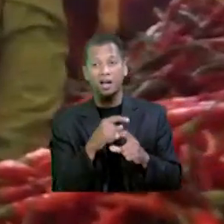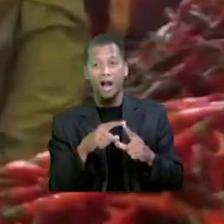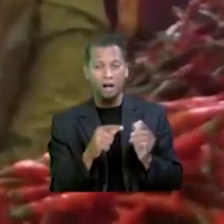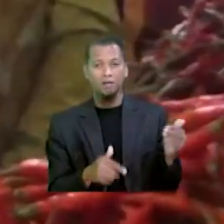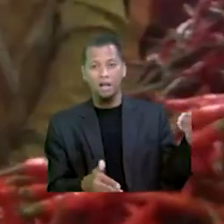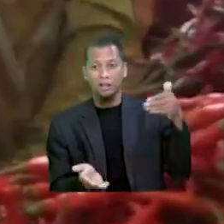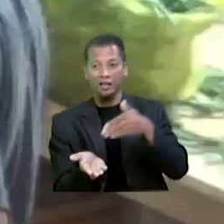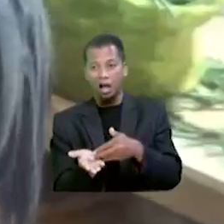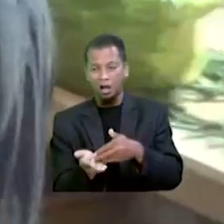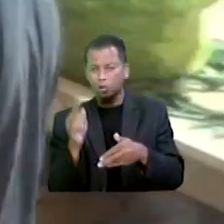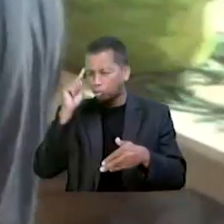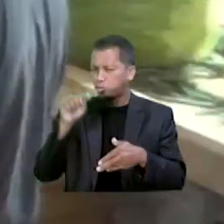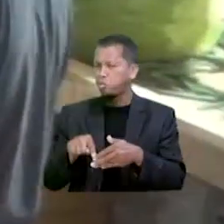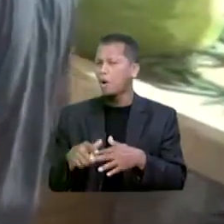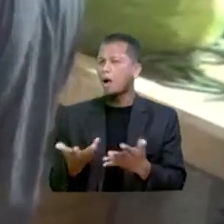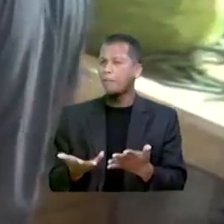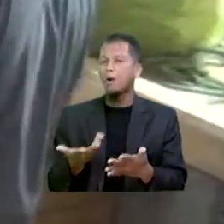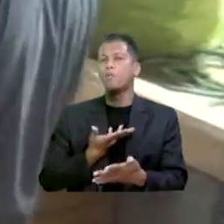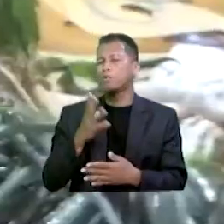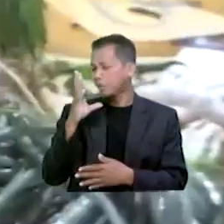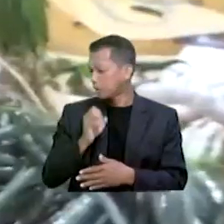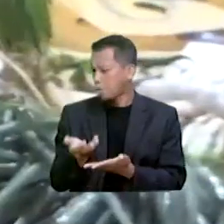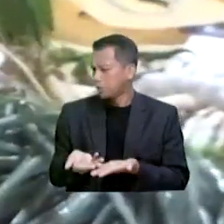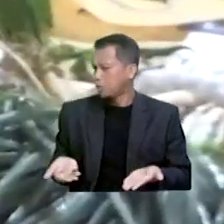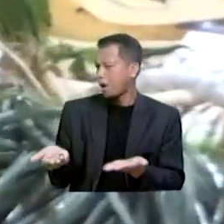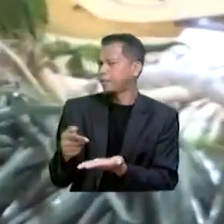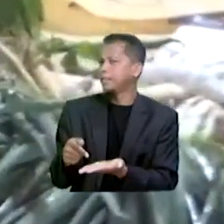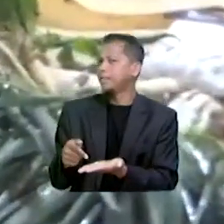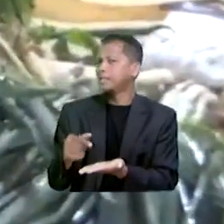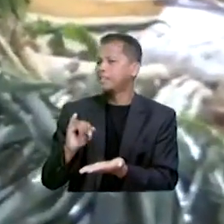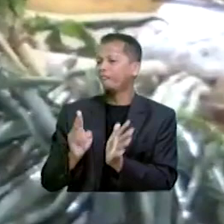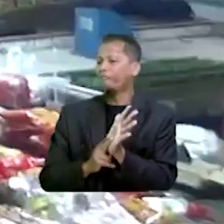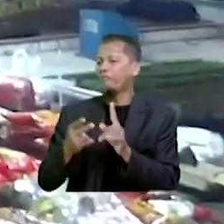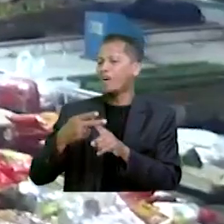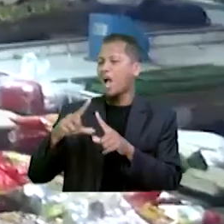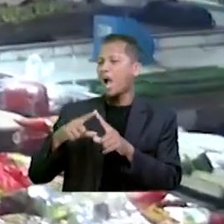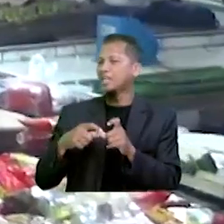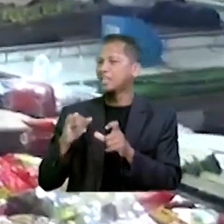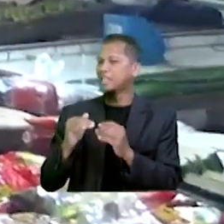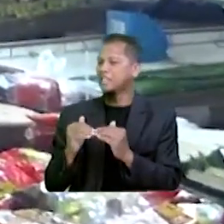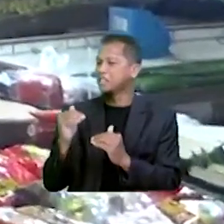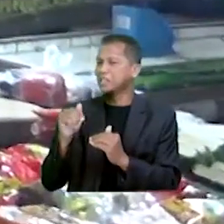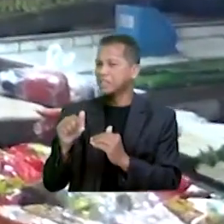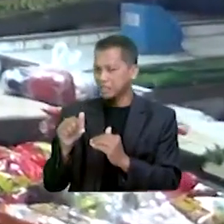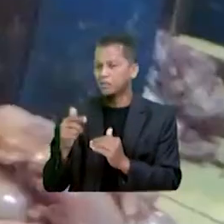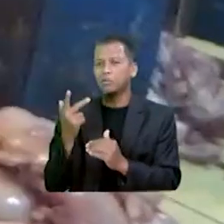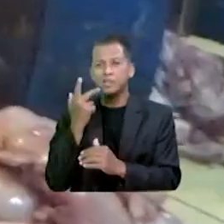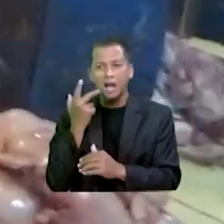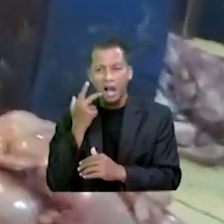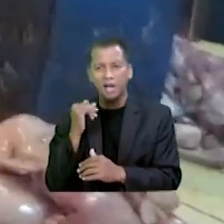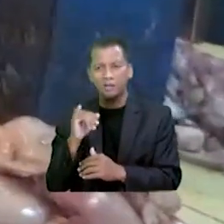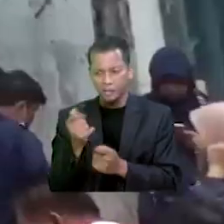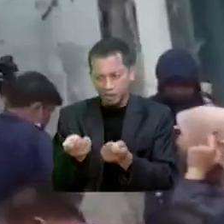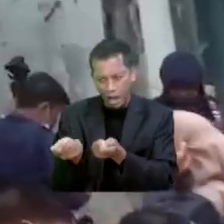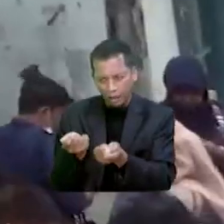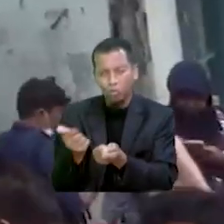bersama inflasi daerah termasuk Kalimantan, Sulawesi, Maluku, dan Papua untuk upaya menjaga inflasi tetap terkendali. Dari Kota